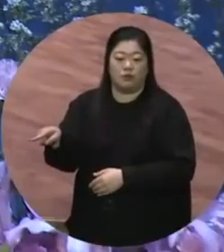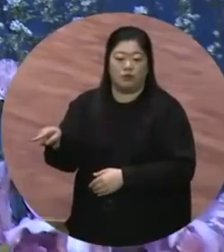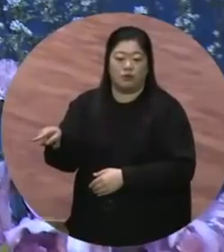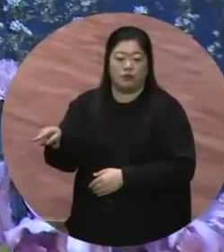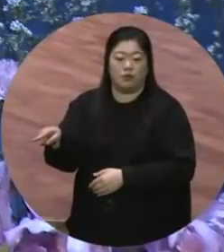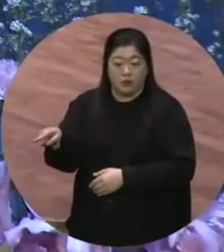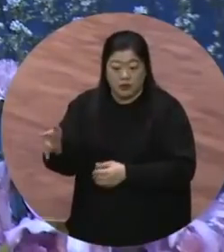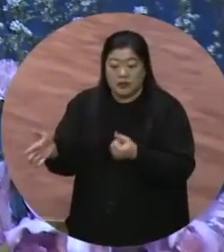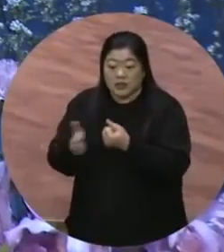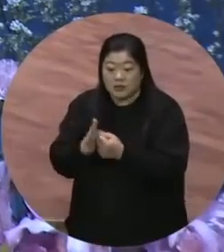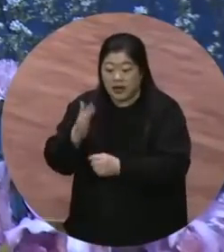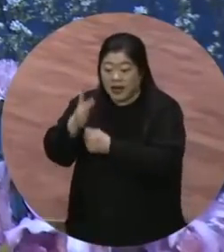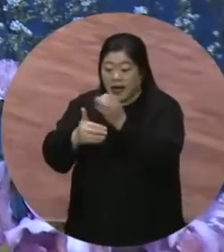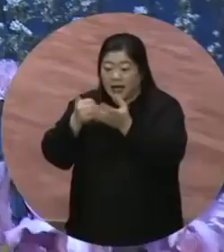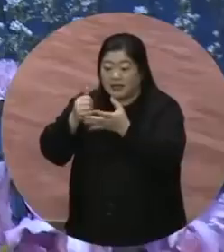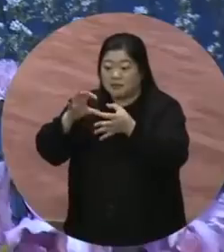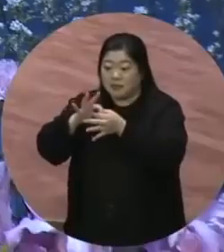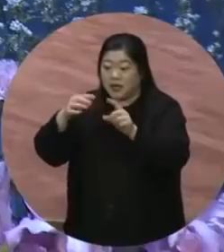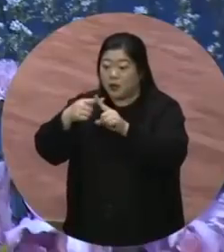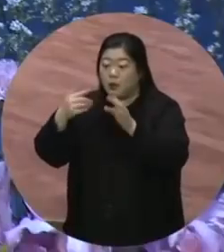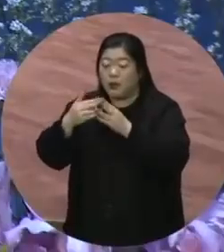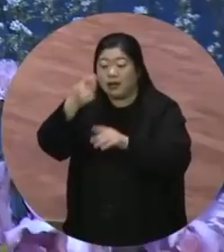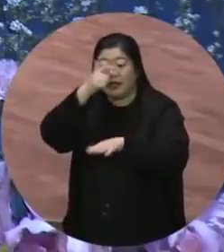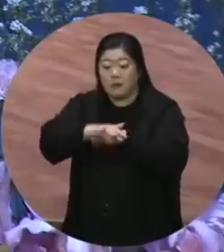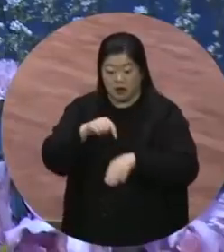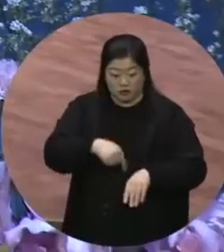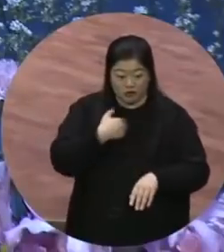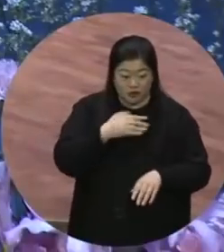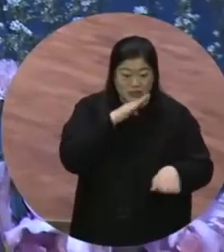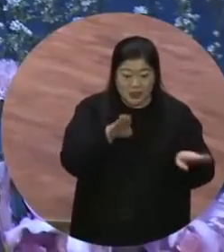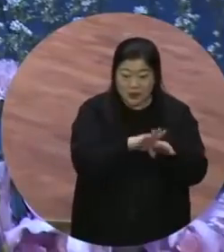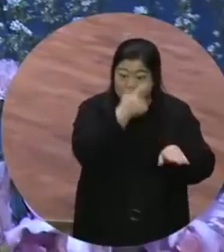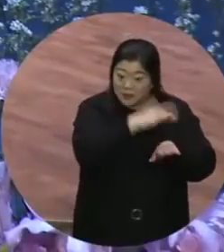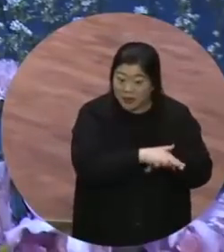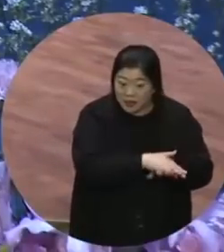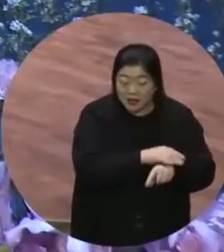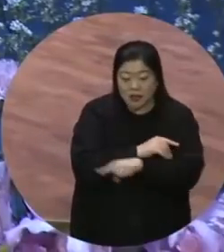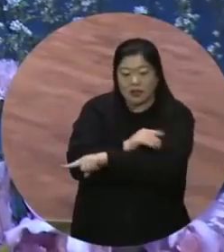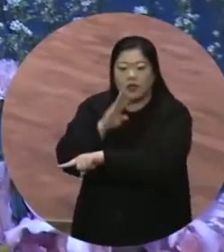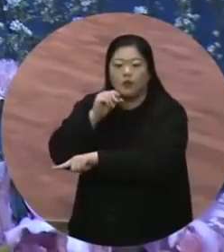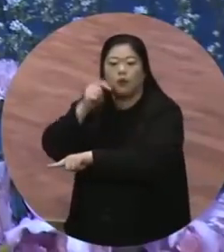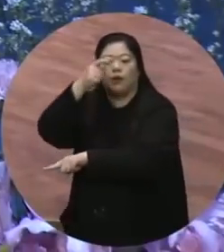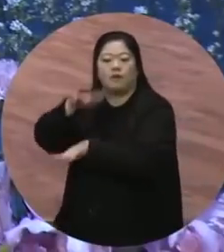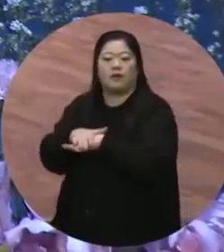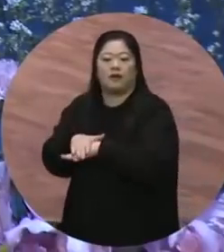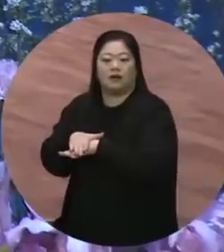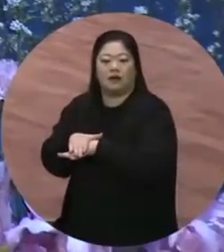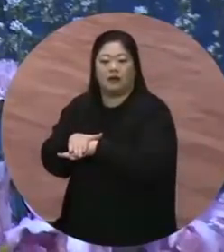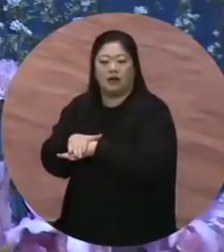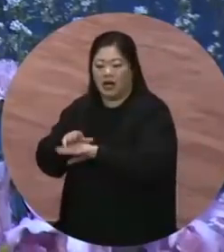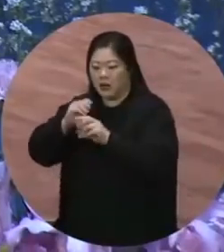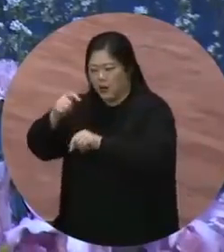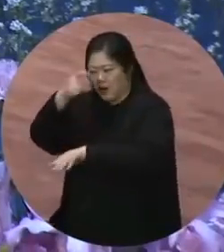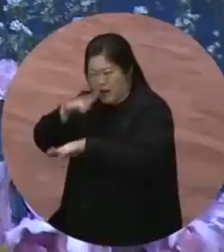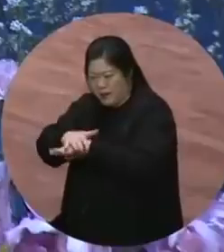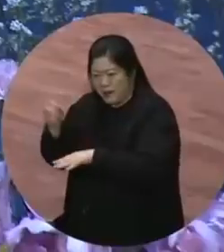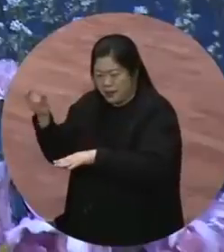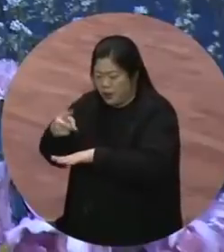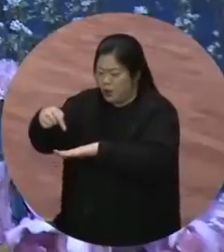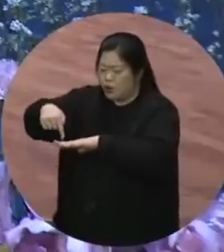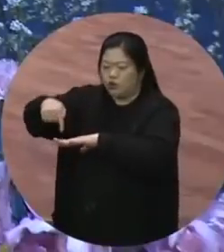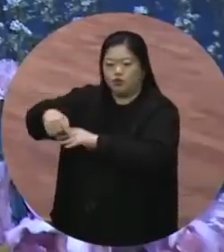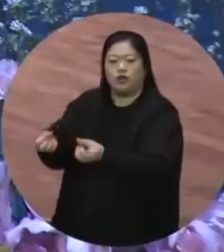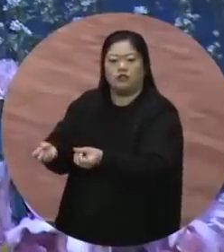교회는요, 토요일날 모입니다. 토요일날 모여서 토요일날을 예배드리고 유월절을 중요시합니다. 그리고